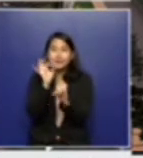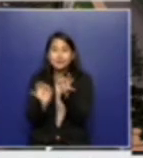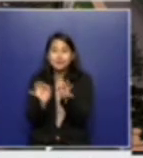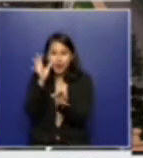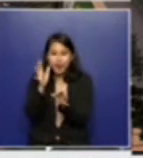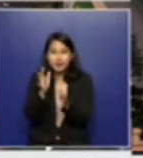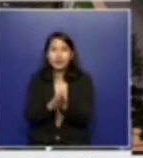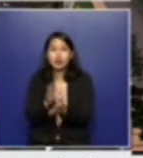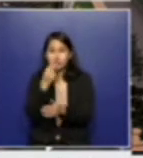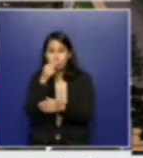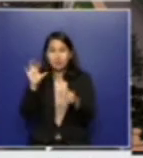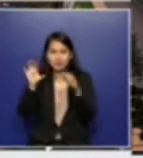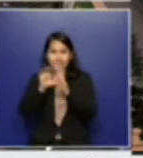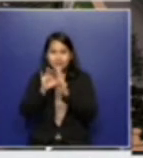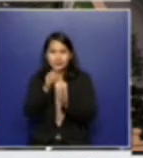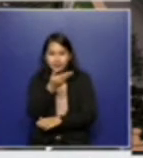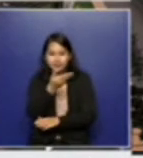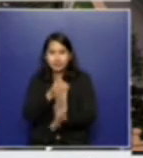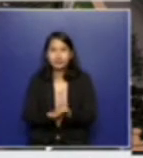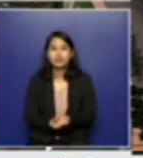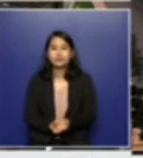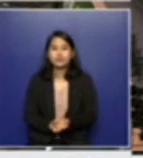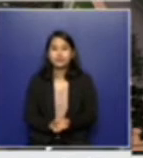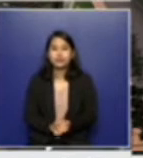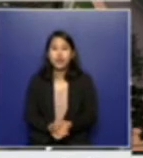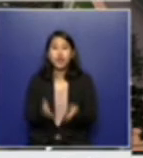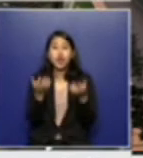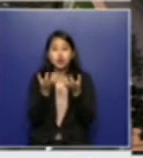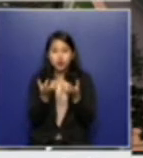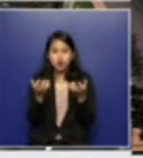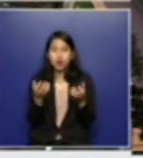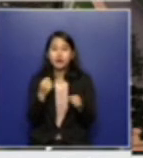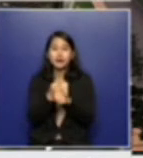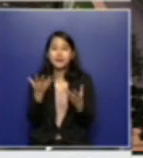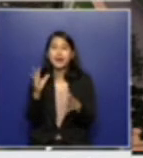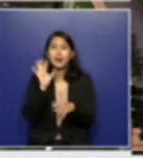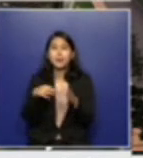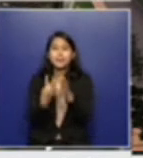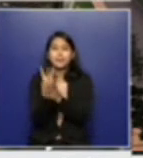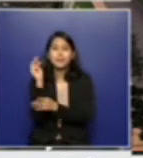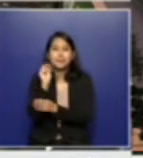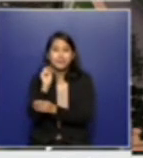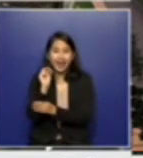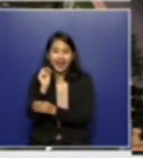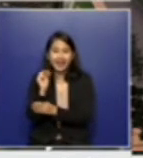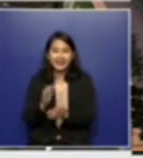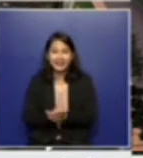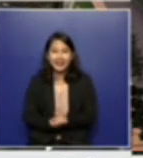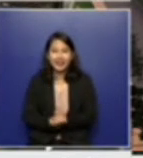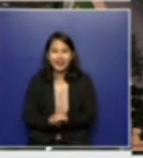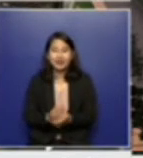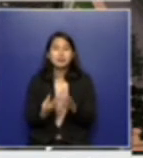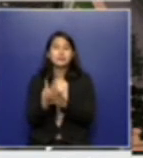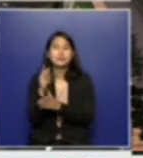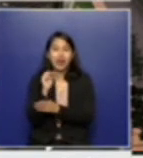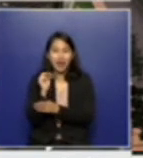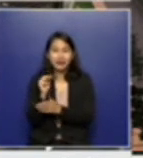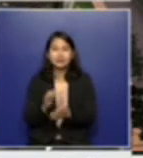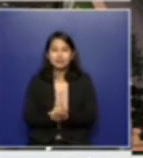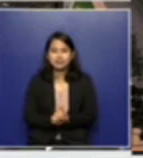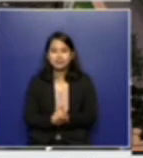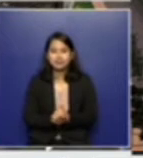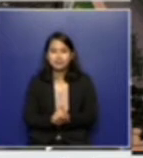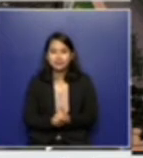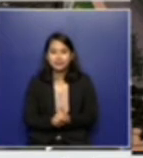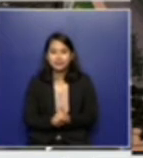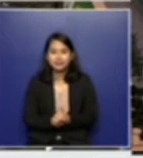แช่รูปนี้นานๆ นะครับเครื่องมือในการดับไฟป่าเขาก็คือไม้ครับเครื่องตบก็ยังไม่มีครับมี